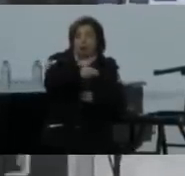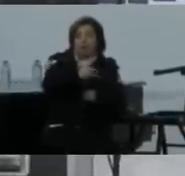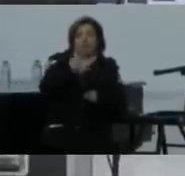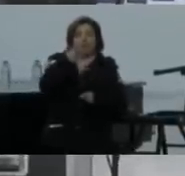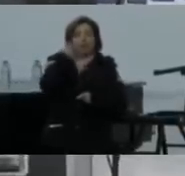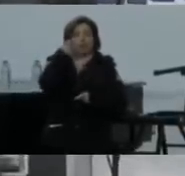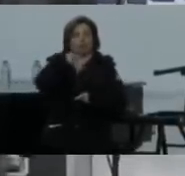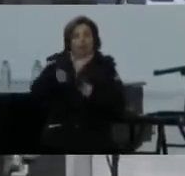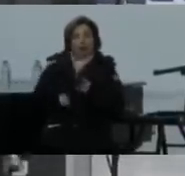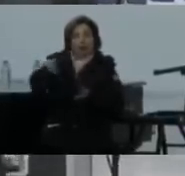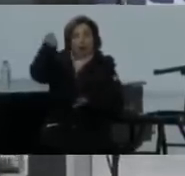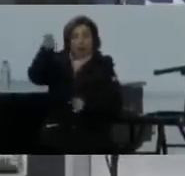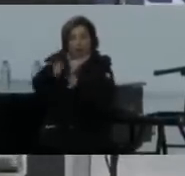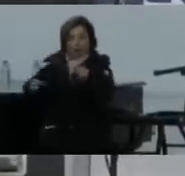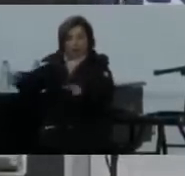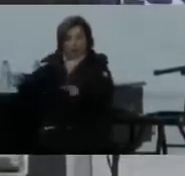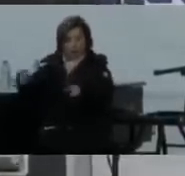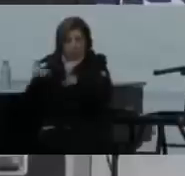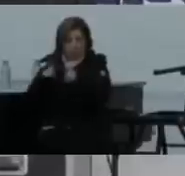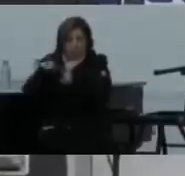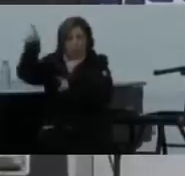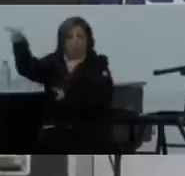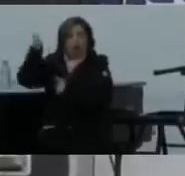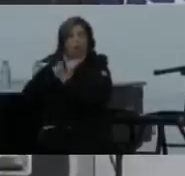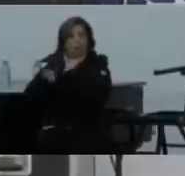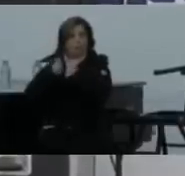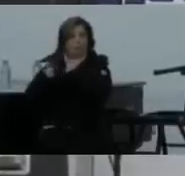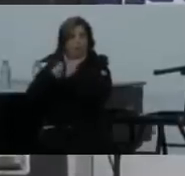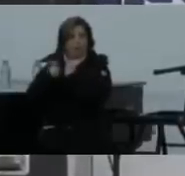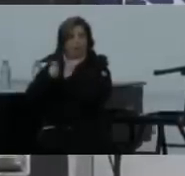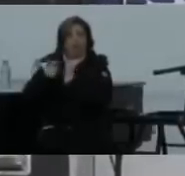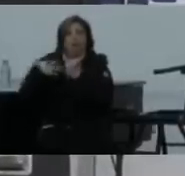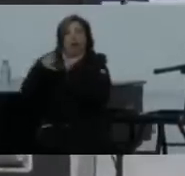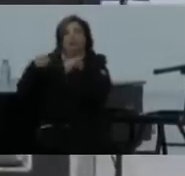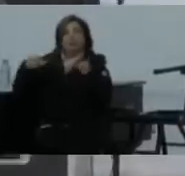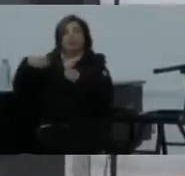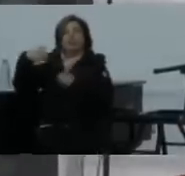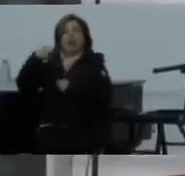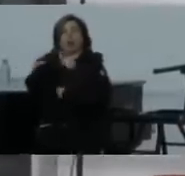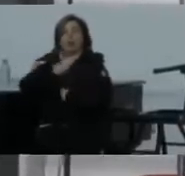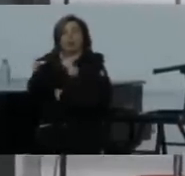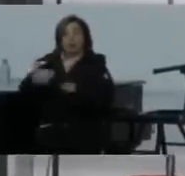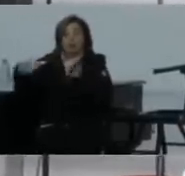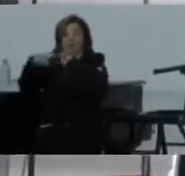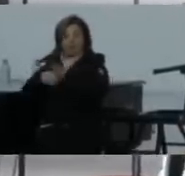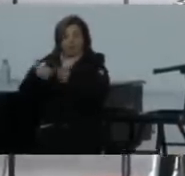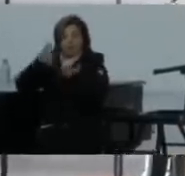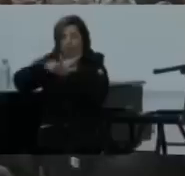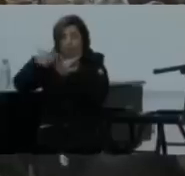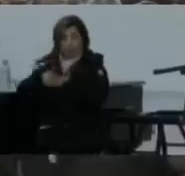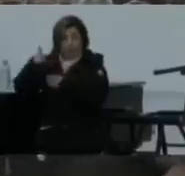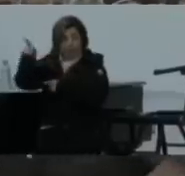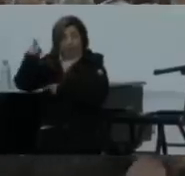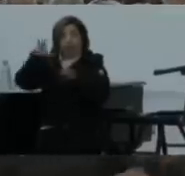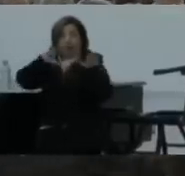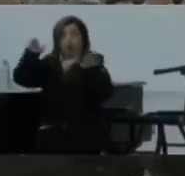momento, l'hanno fatto a Padova, con la municipalizzata di Padova, valeva 800 milioni la municipalità di Padova, l'hanno quotata